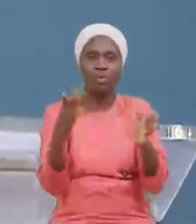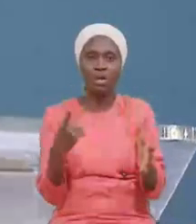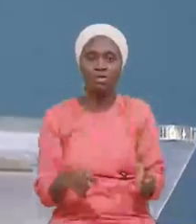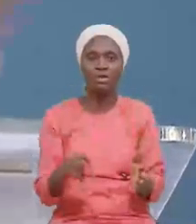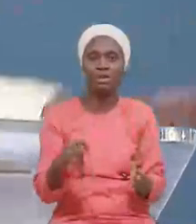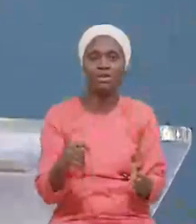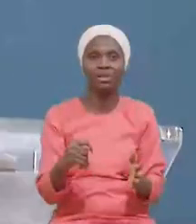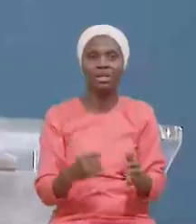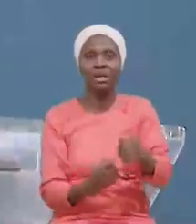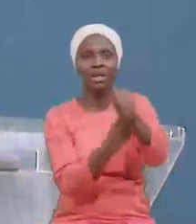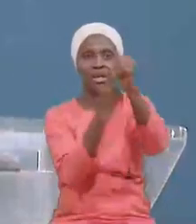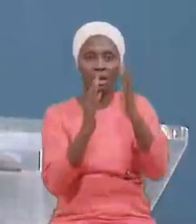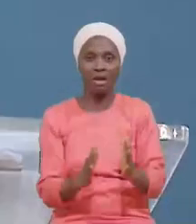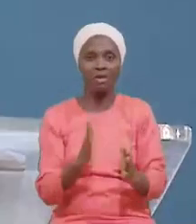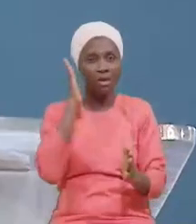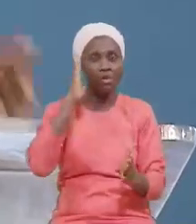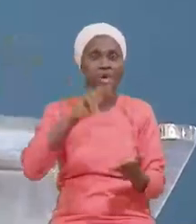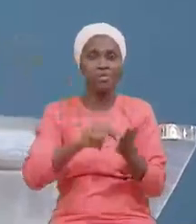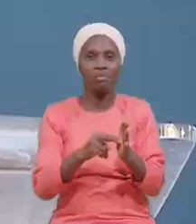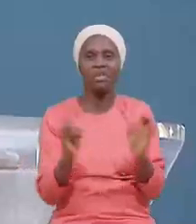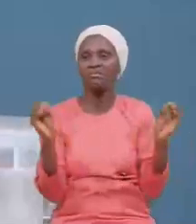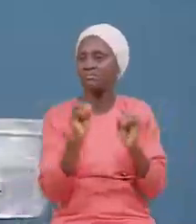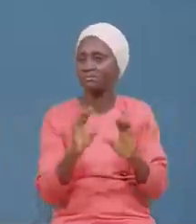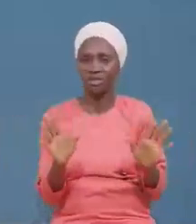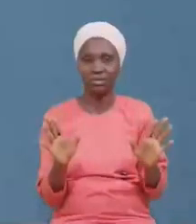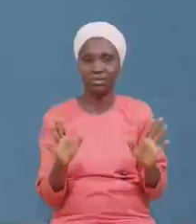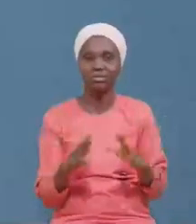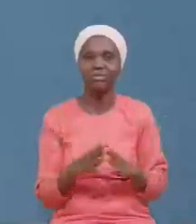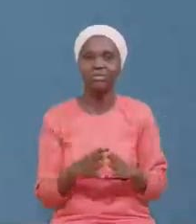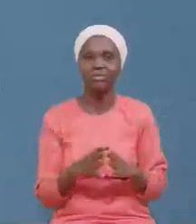Christmas, Noël, sans l'avocat, est insignifiant.